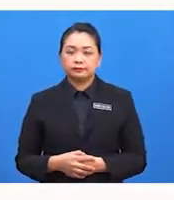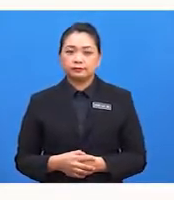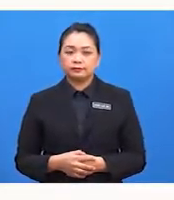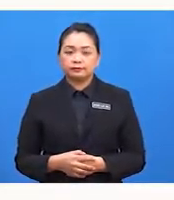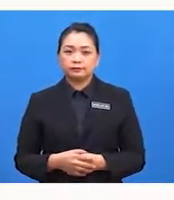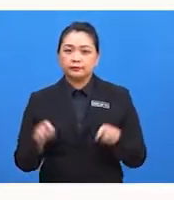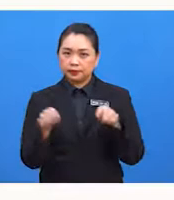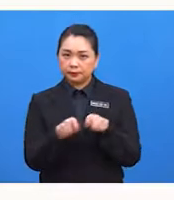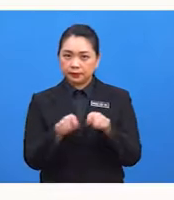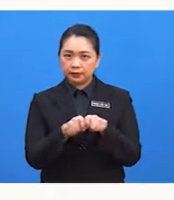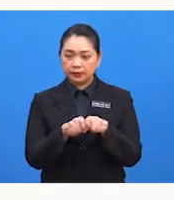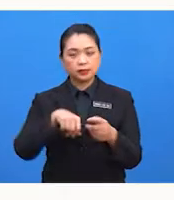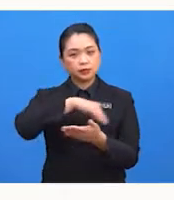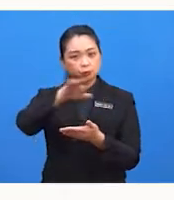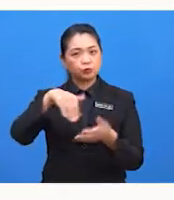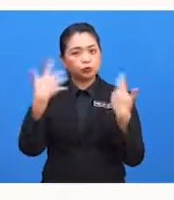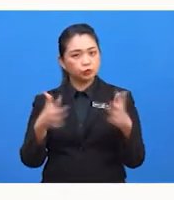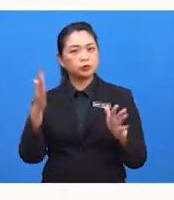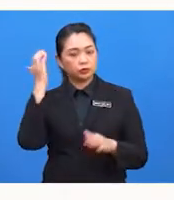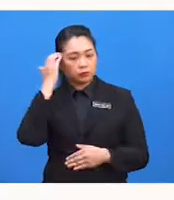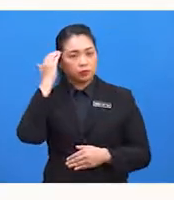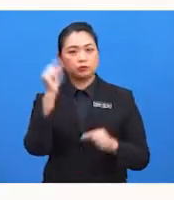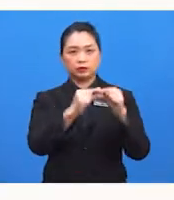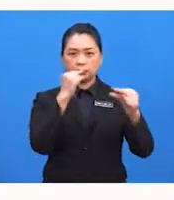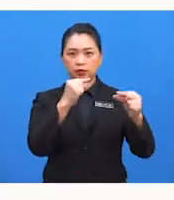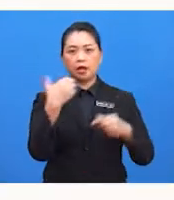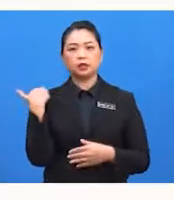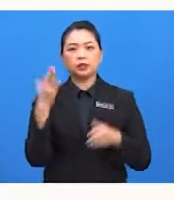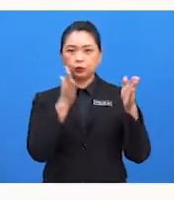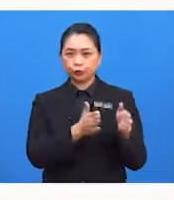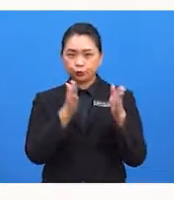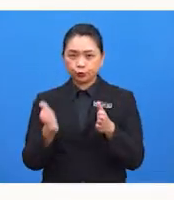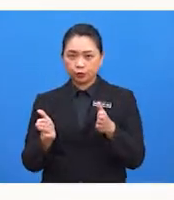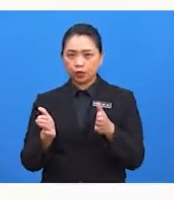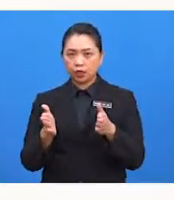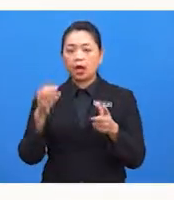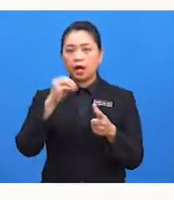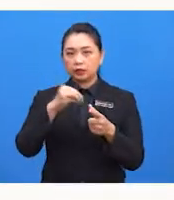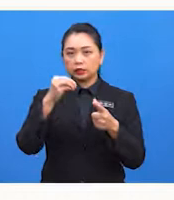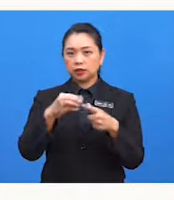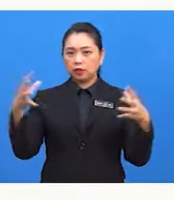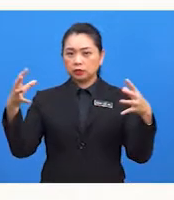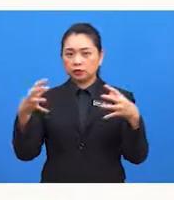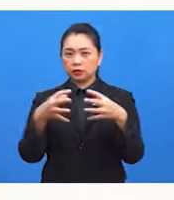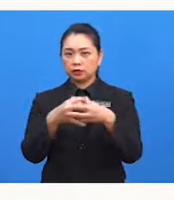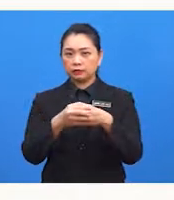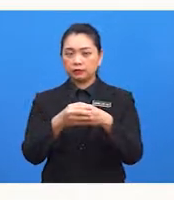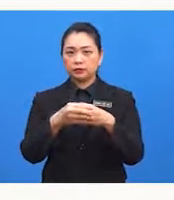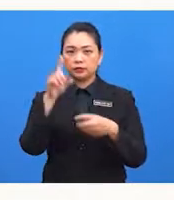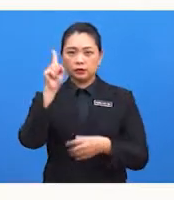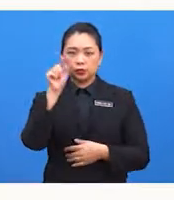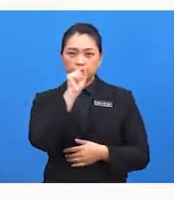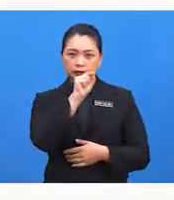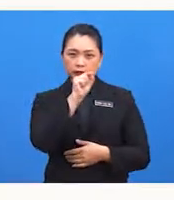Seperti yang ramai tahu, garisan adalah susunan atau cantuman satu